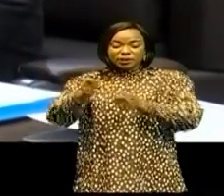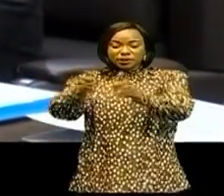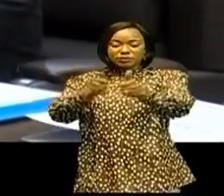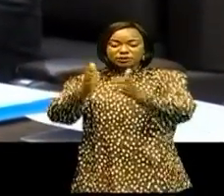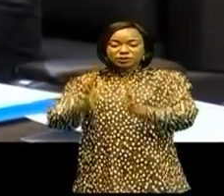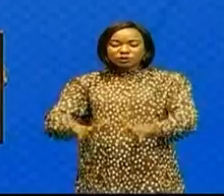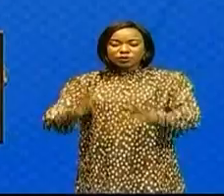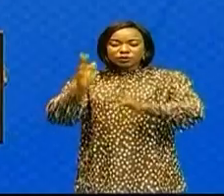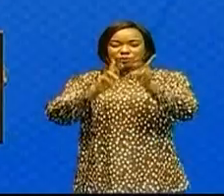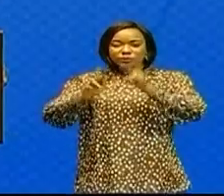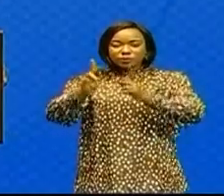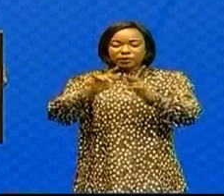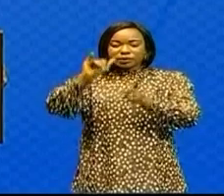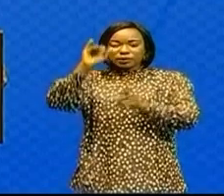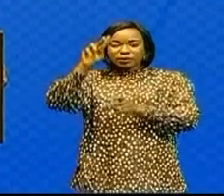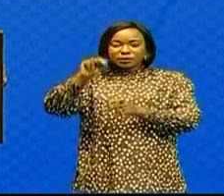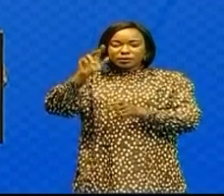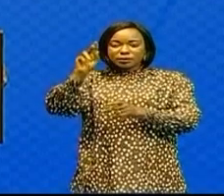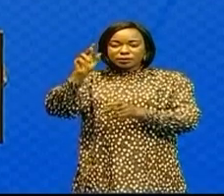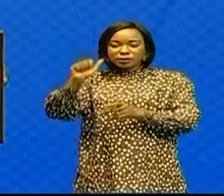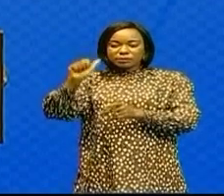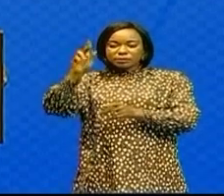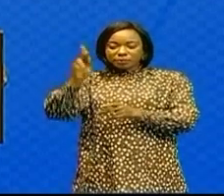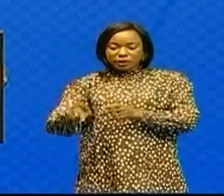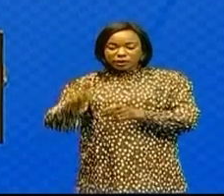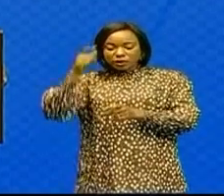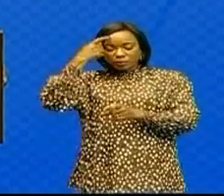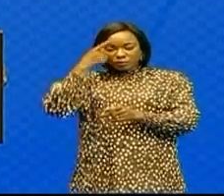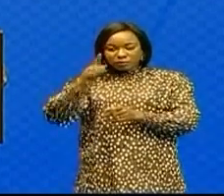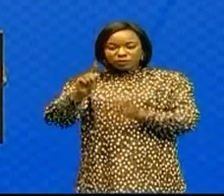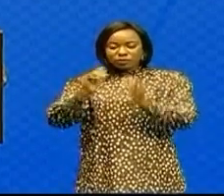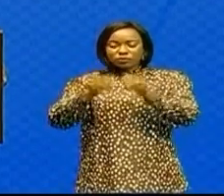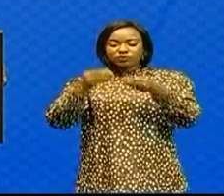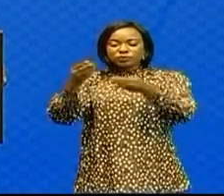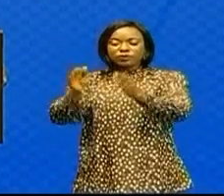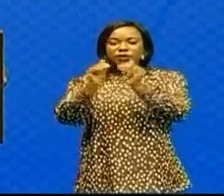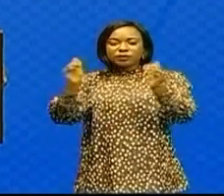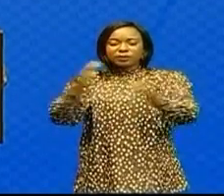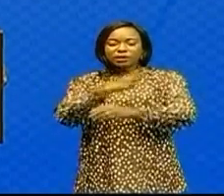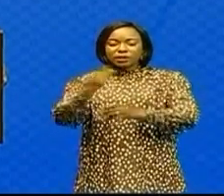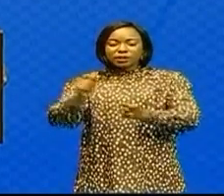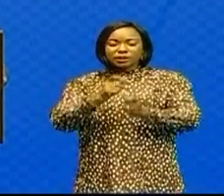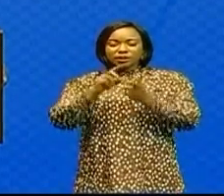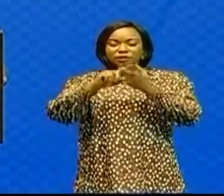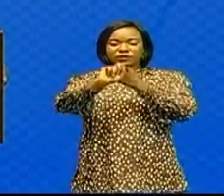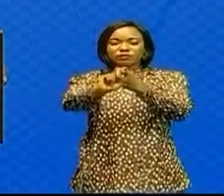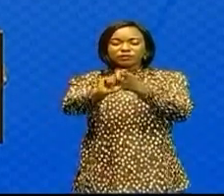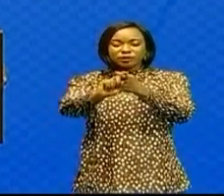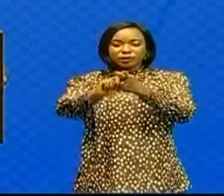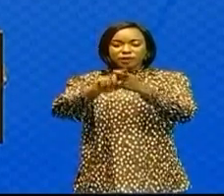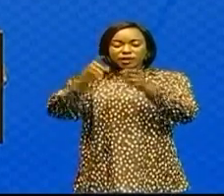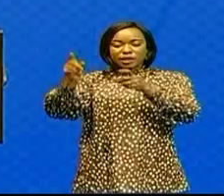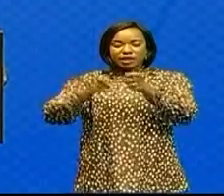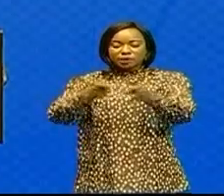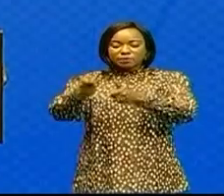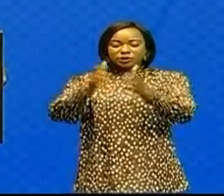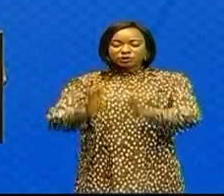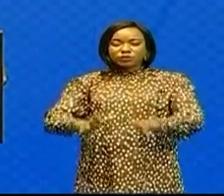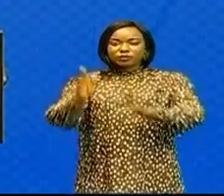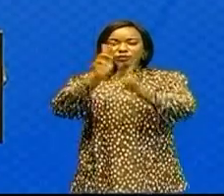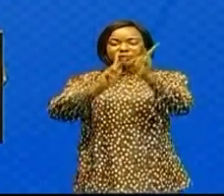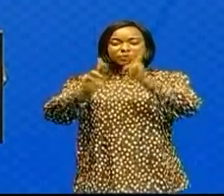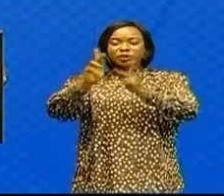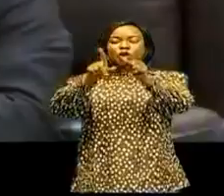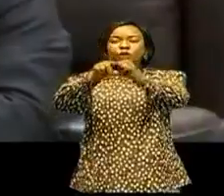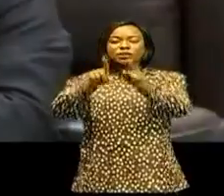publique. INAP, en vue de maintenir la paix et la sérénité de l'administration publique. Il